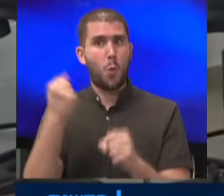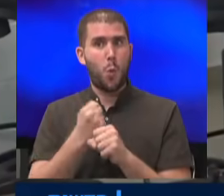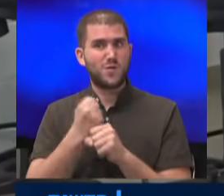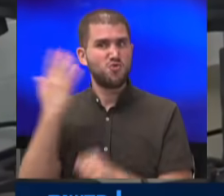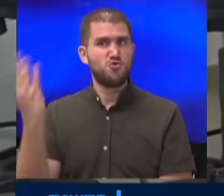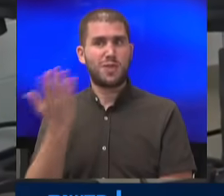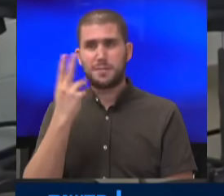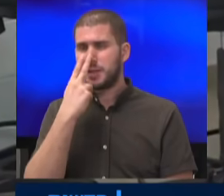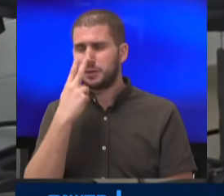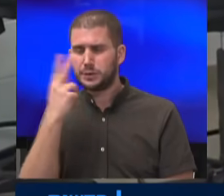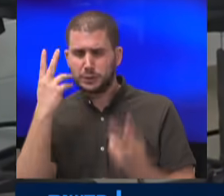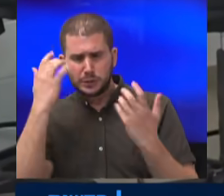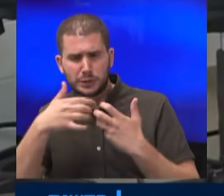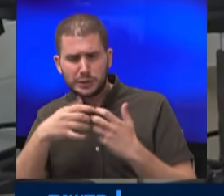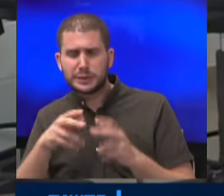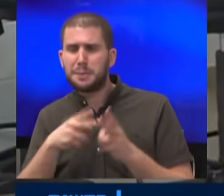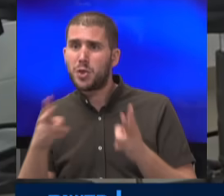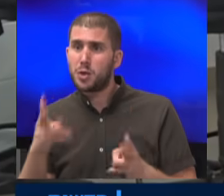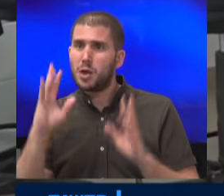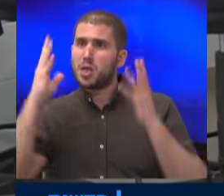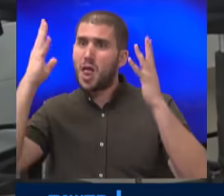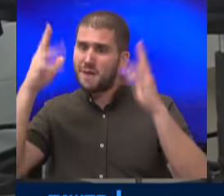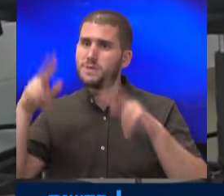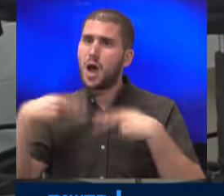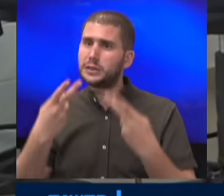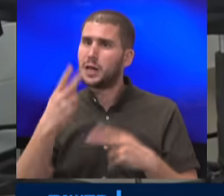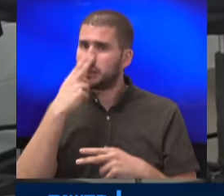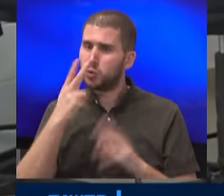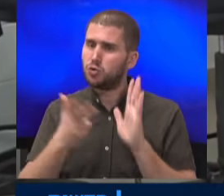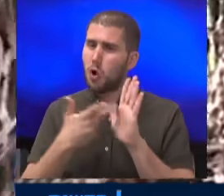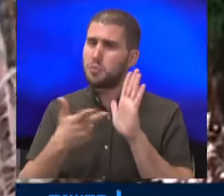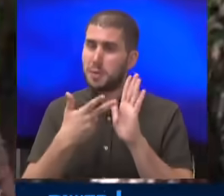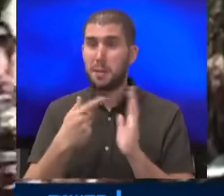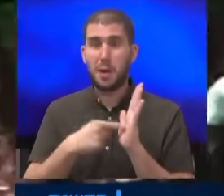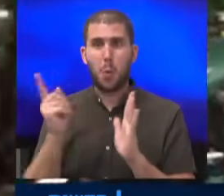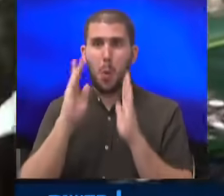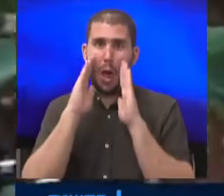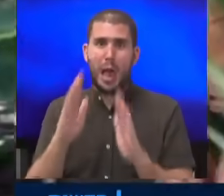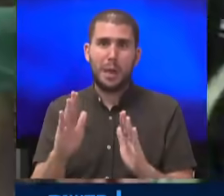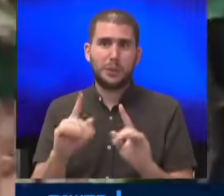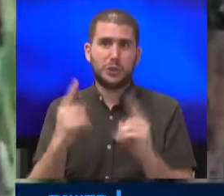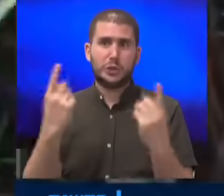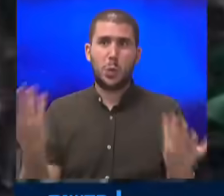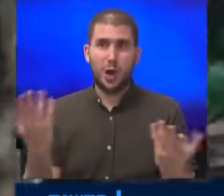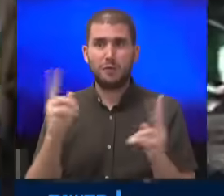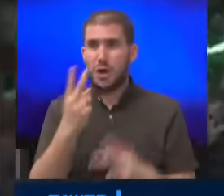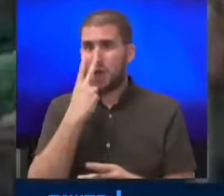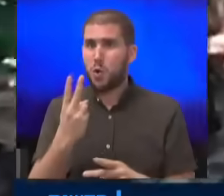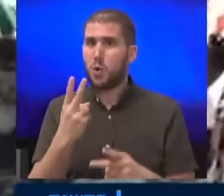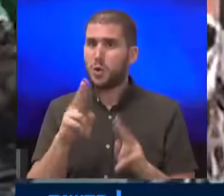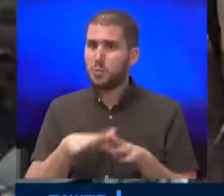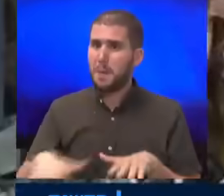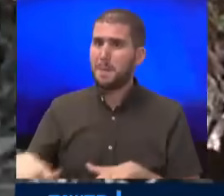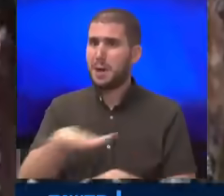פתרון, מאוד התלהב, חזר על הניסוי הזה 3 פעמים, כי הוא לא האמין שזה מה שקורה, שאפשר לראות ממש בחלקה הזאת, שיש